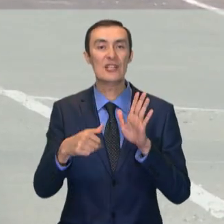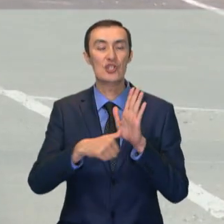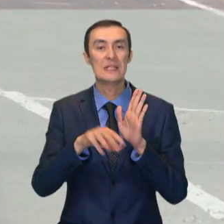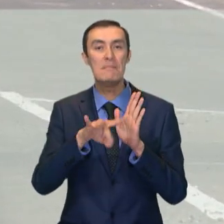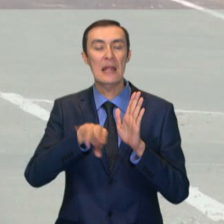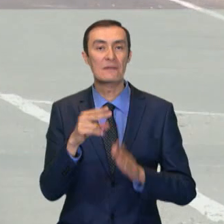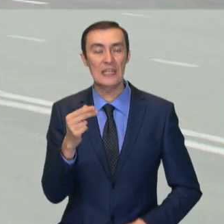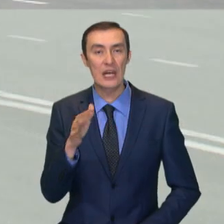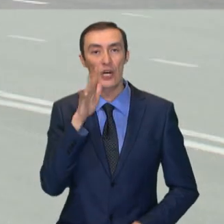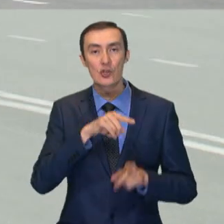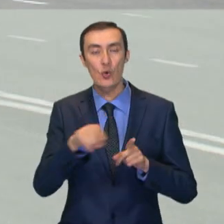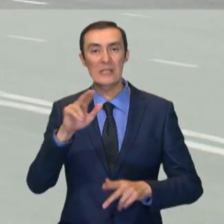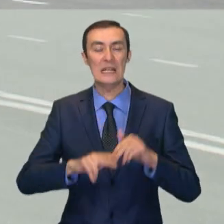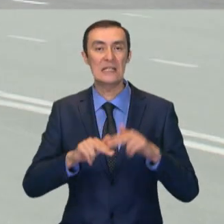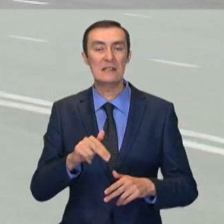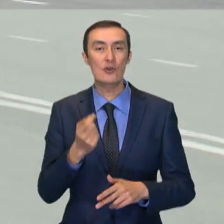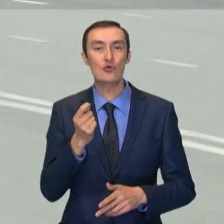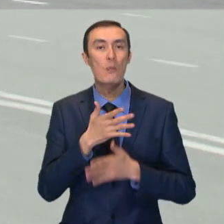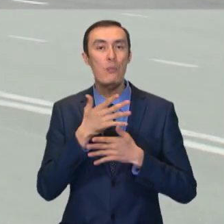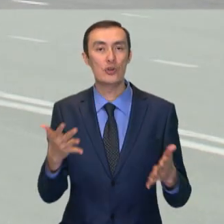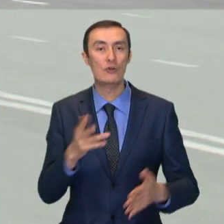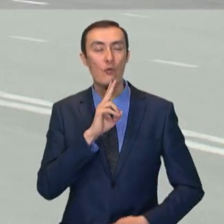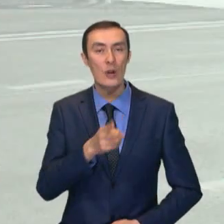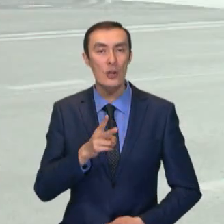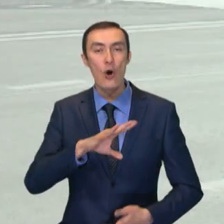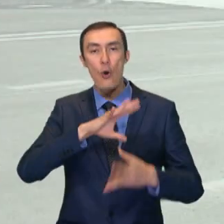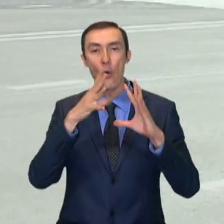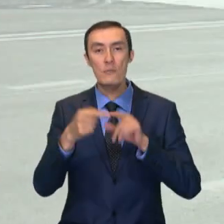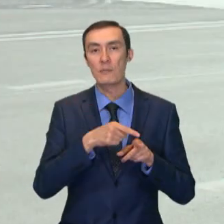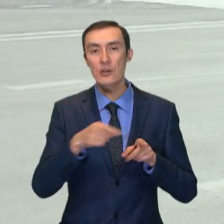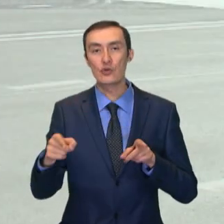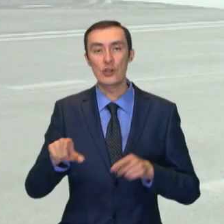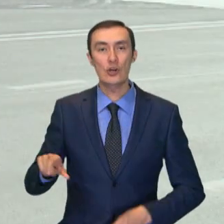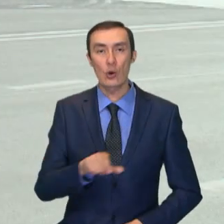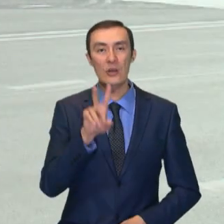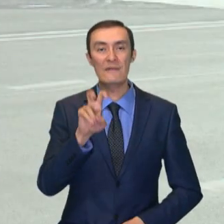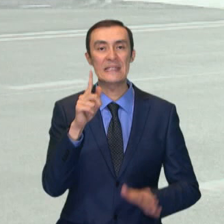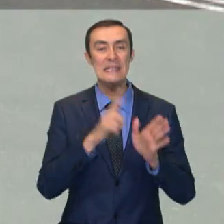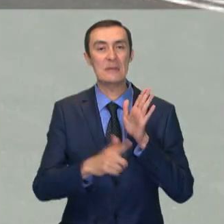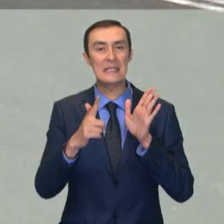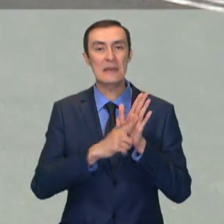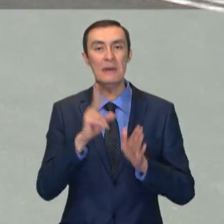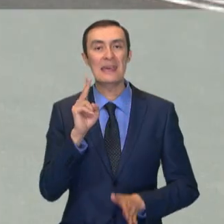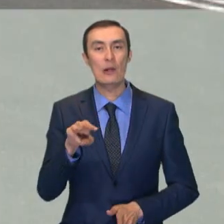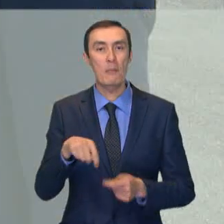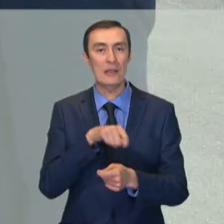тенге. Срок строительства чуть больше 2 лет. Общая протяженность дороги 277 километров.